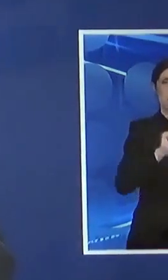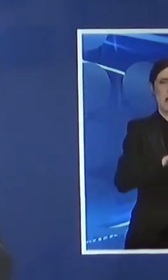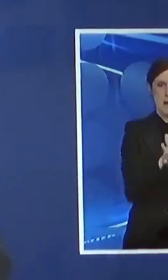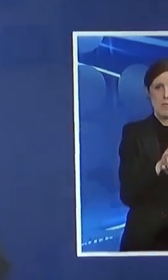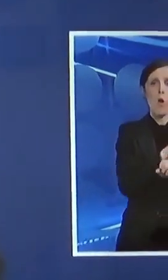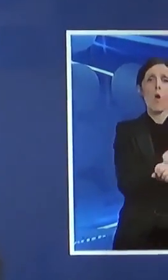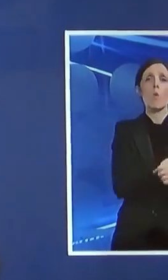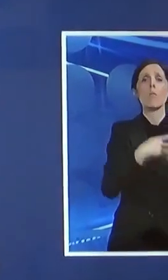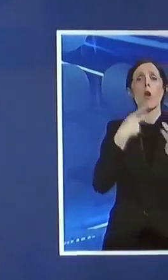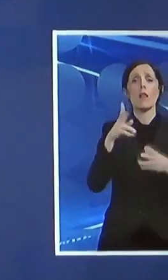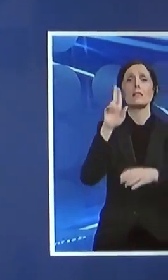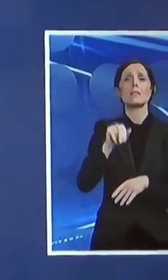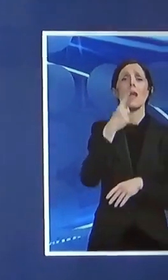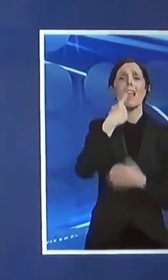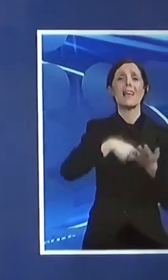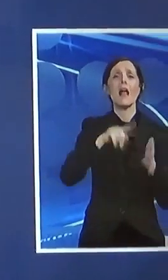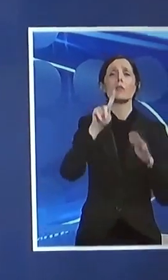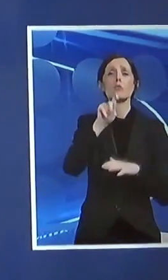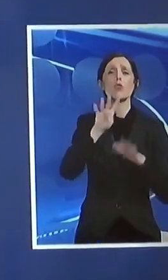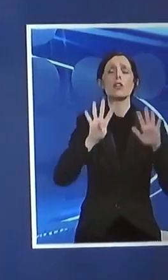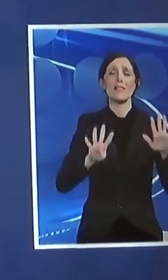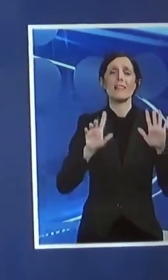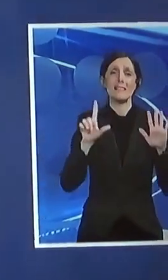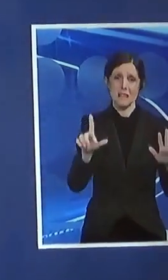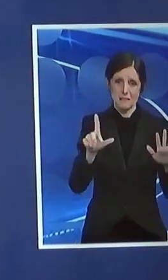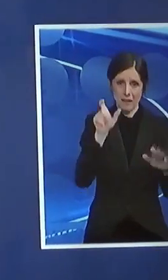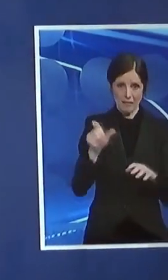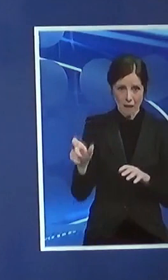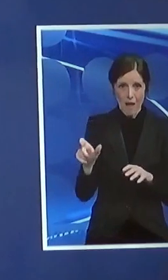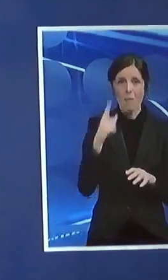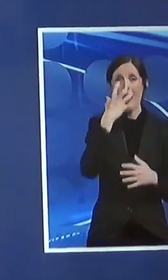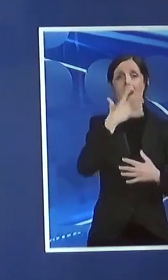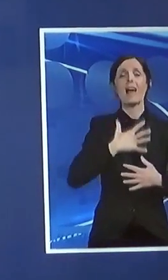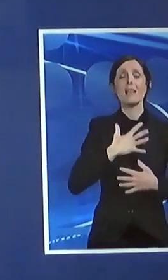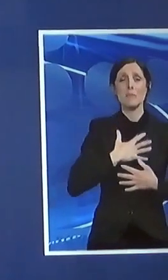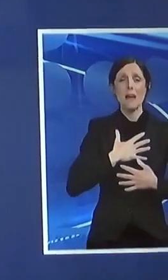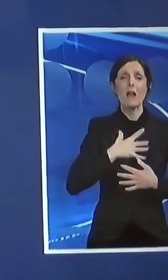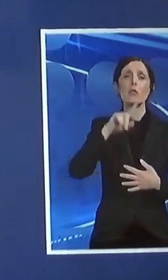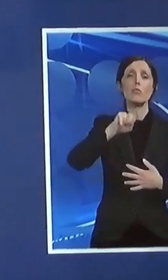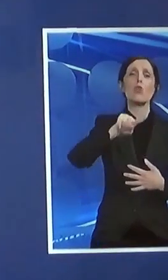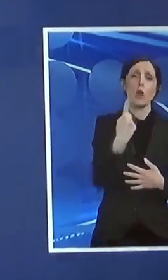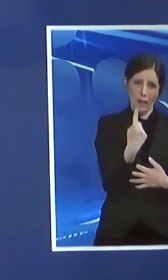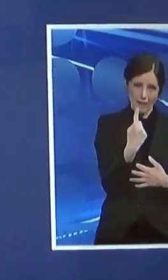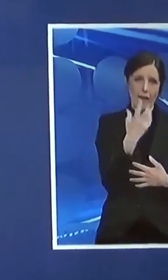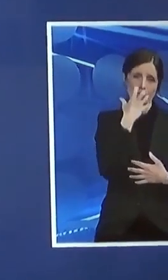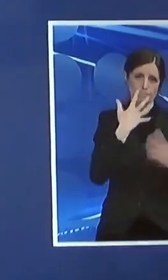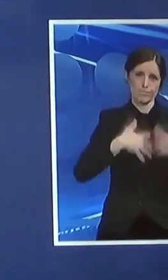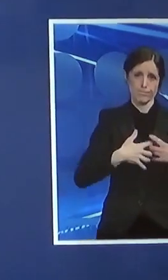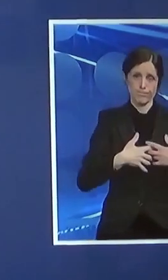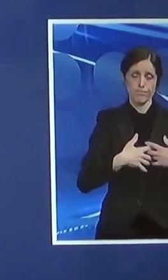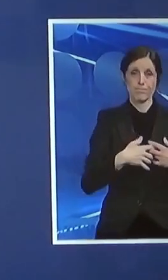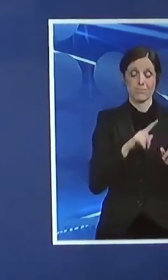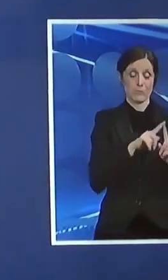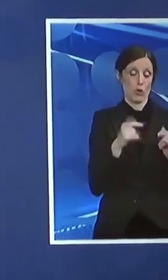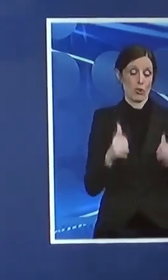je 1197 osoba, na respiratoru je ukupno 101 pacijent. Do 15 časova